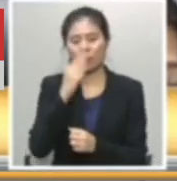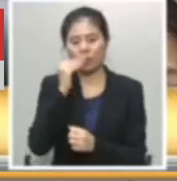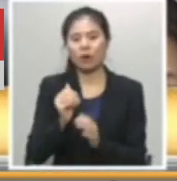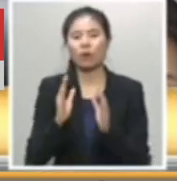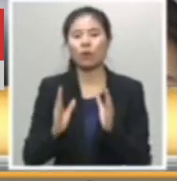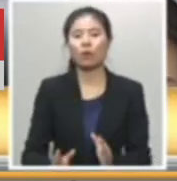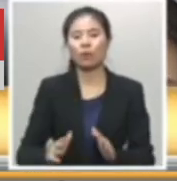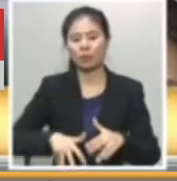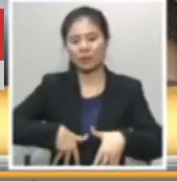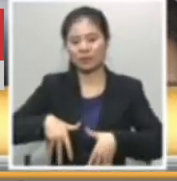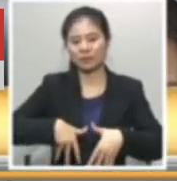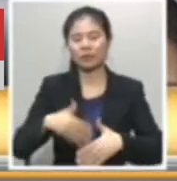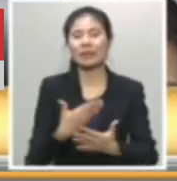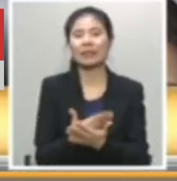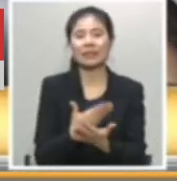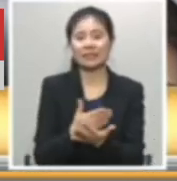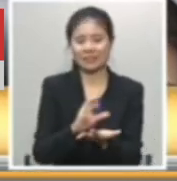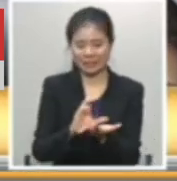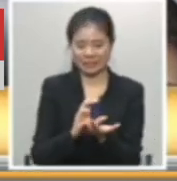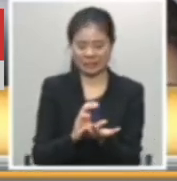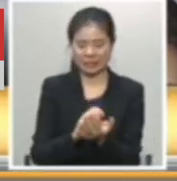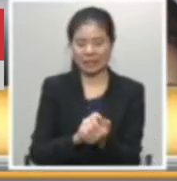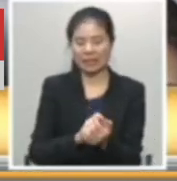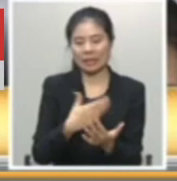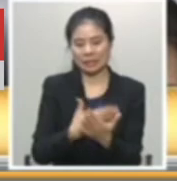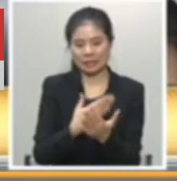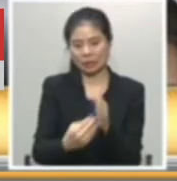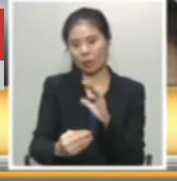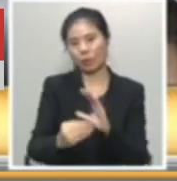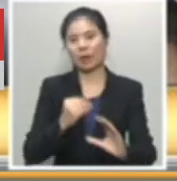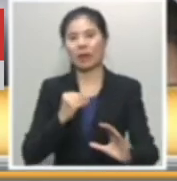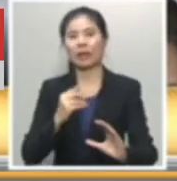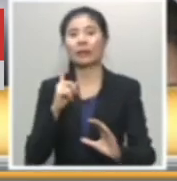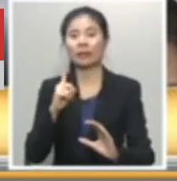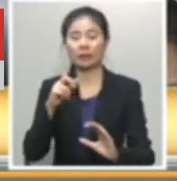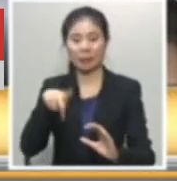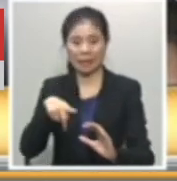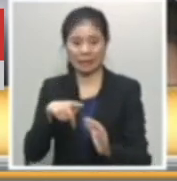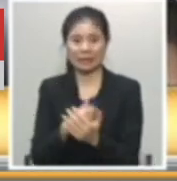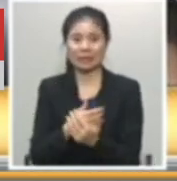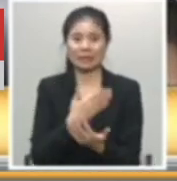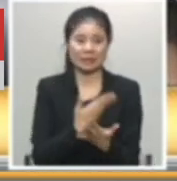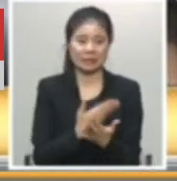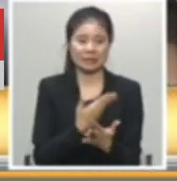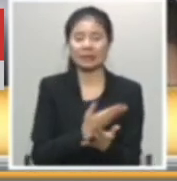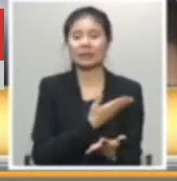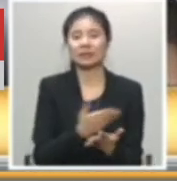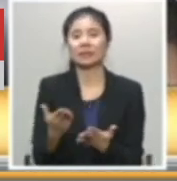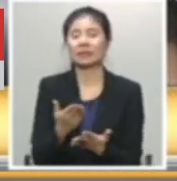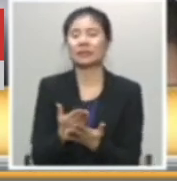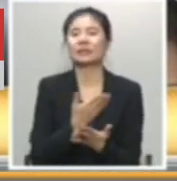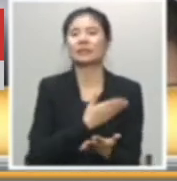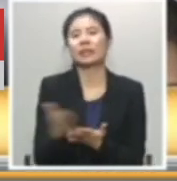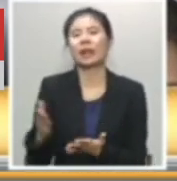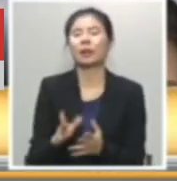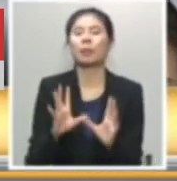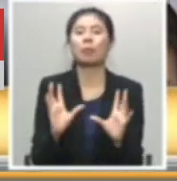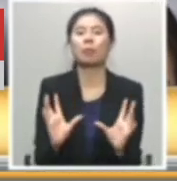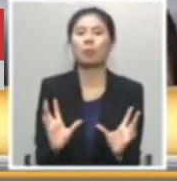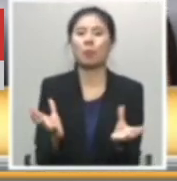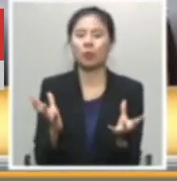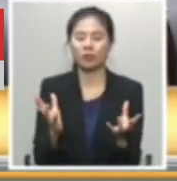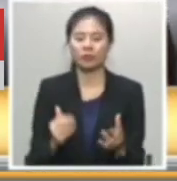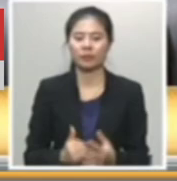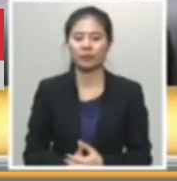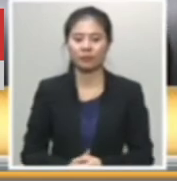ครับเขาได้รับเงินมาเขาก็เอาไปใช้จ่ายครั้งเดียวเลิกครั้งเดียวจบท่านประธาน